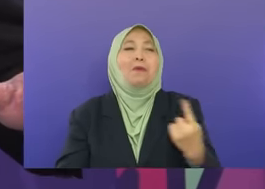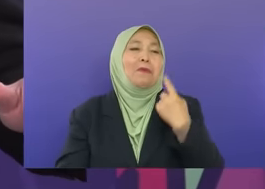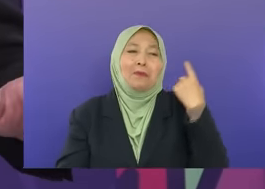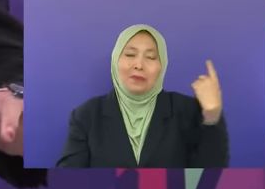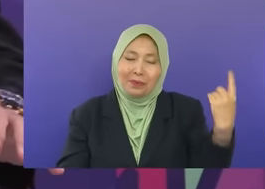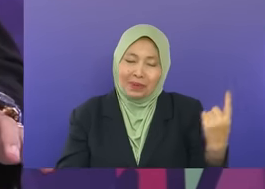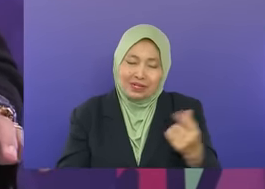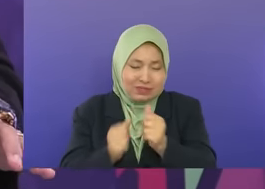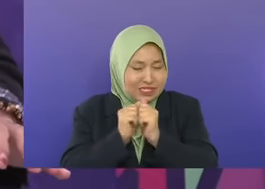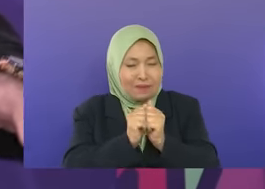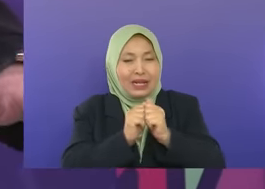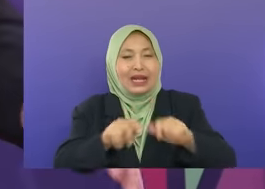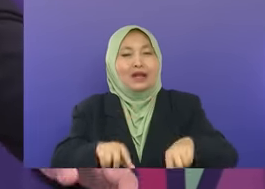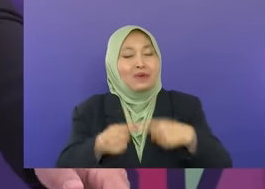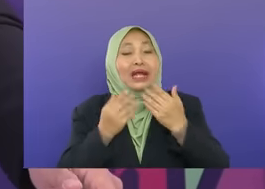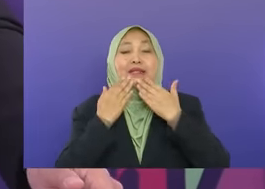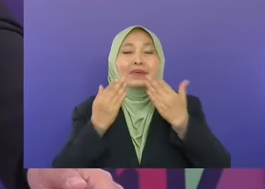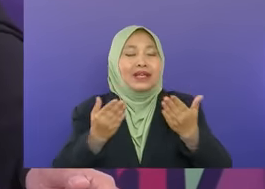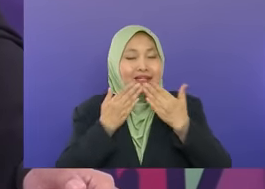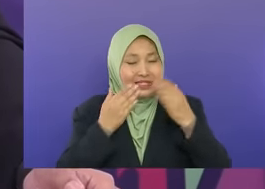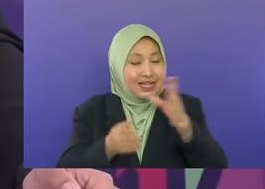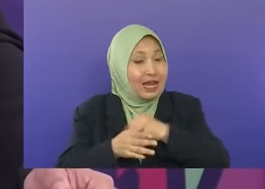dengan Alquran